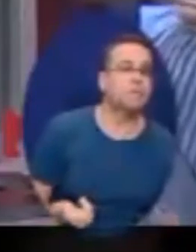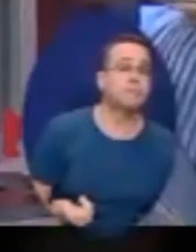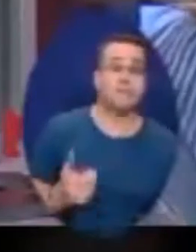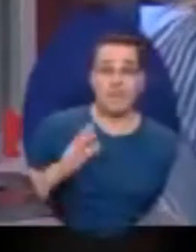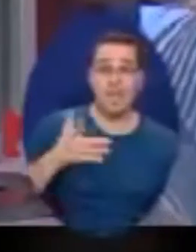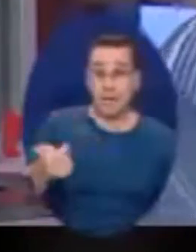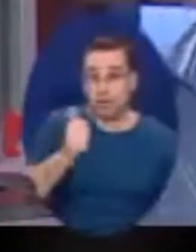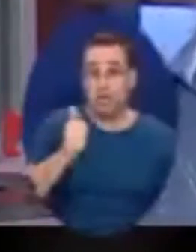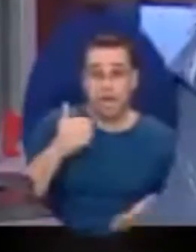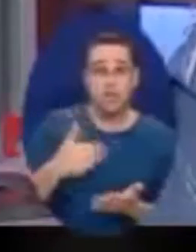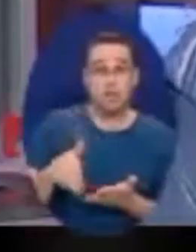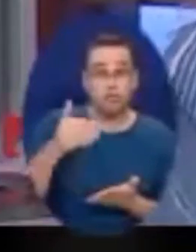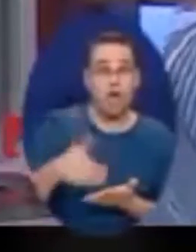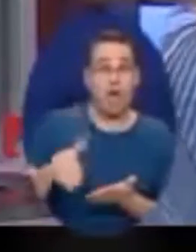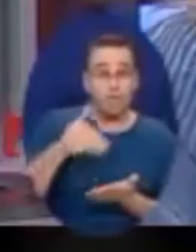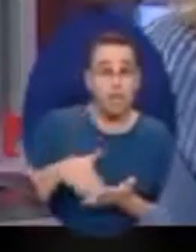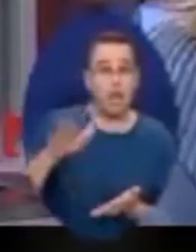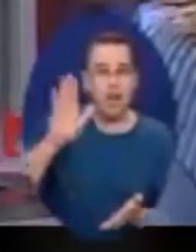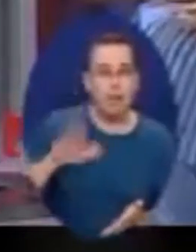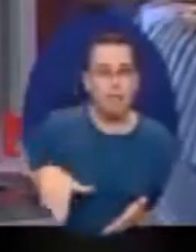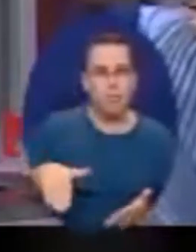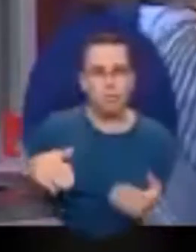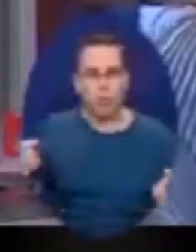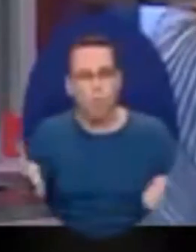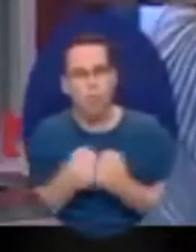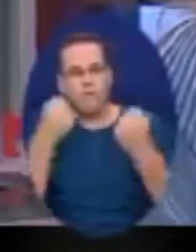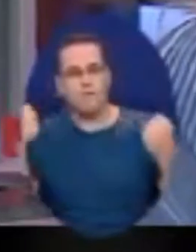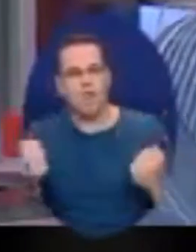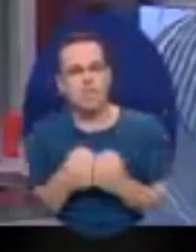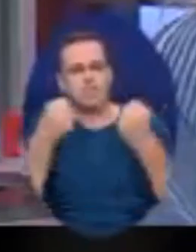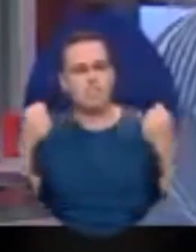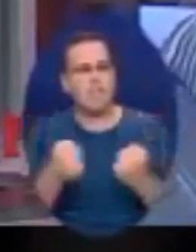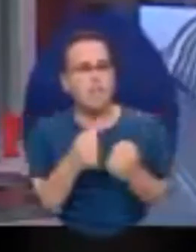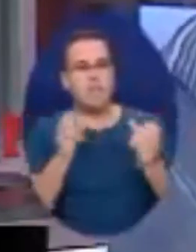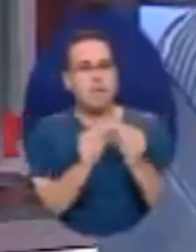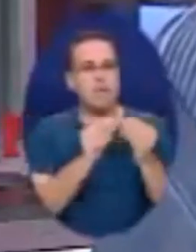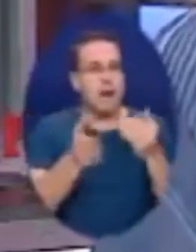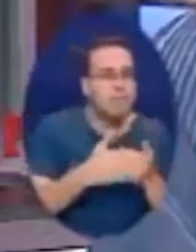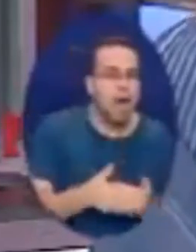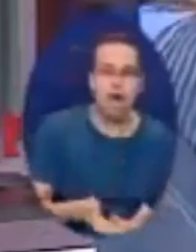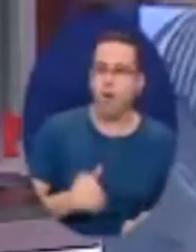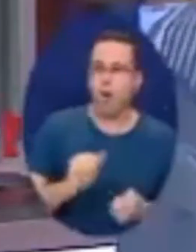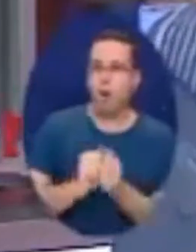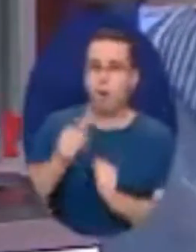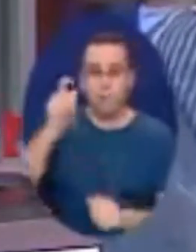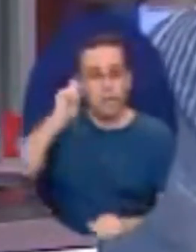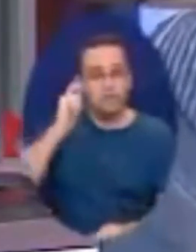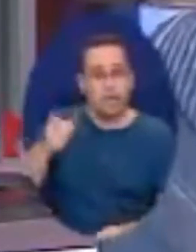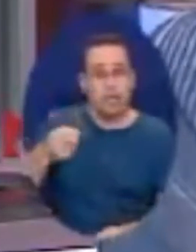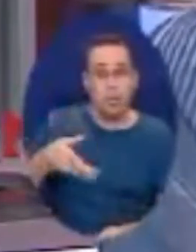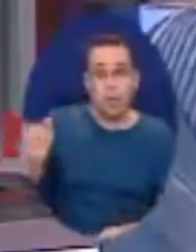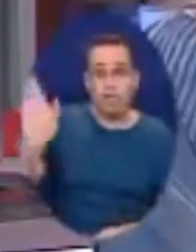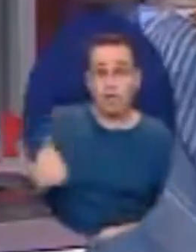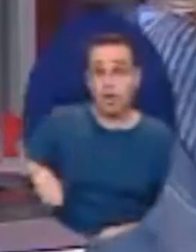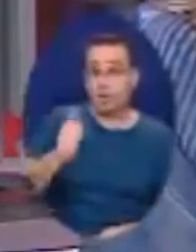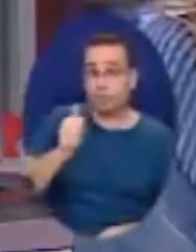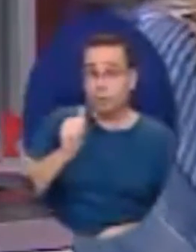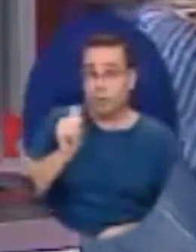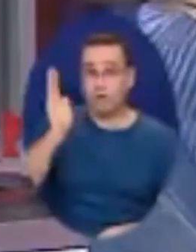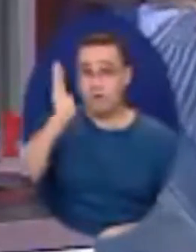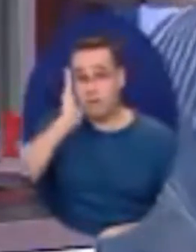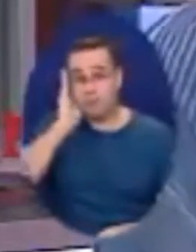השתייה נמשכת למרות קונפליקטים מתמשכים עם הבעל? האם אישה הולכת לשתות